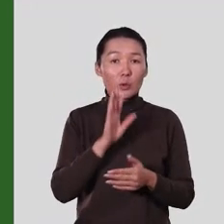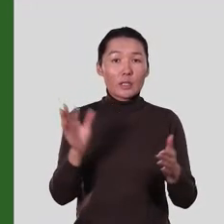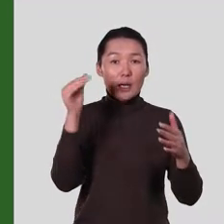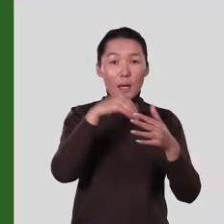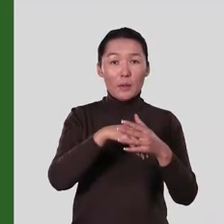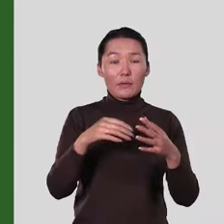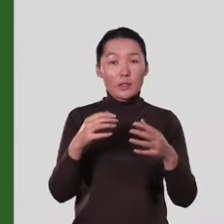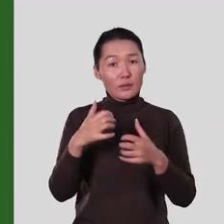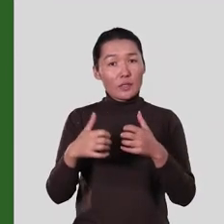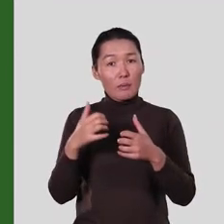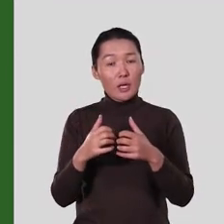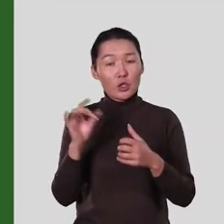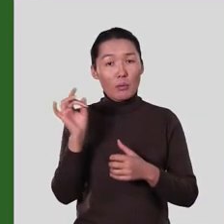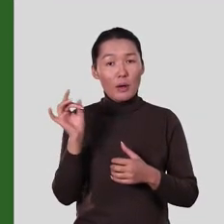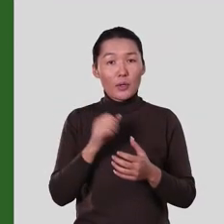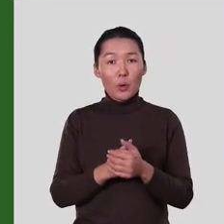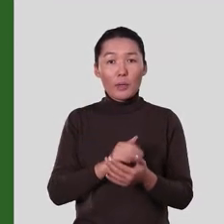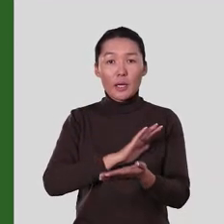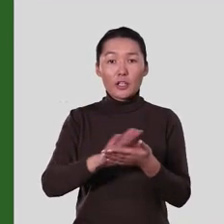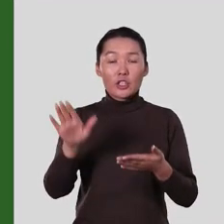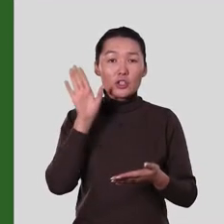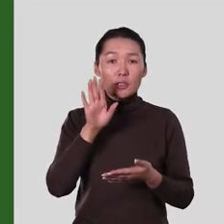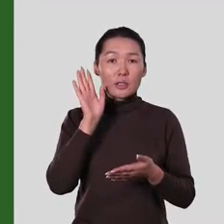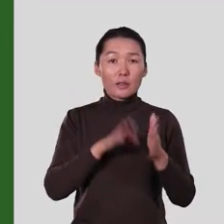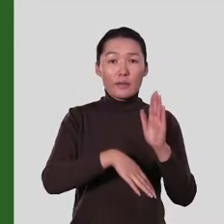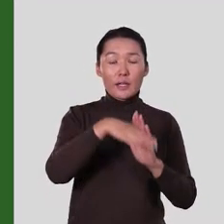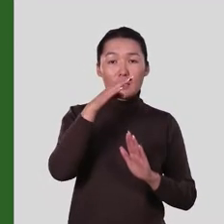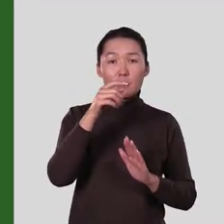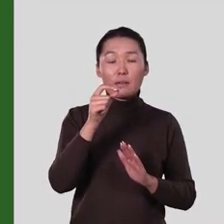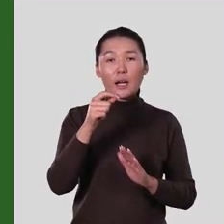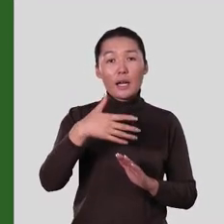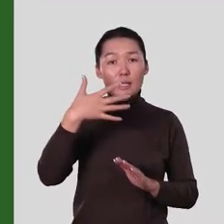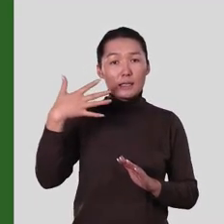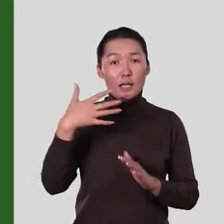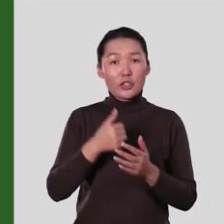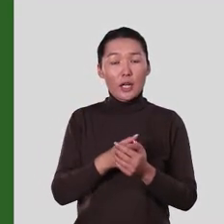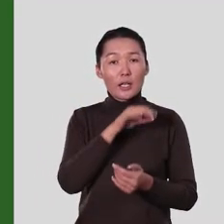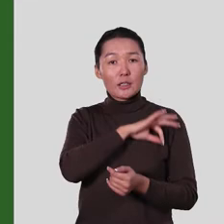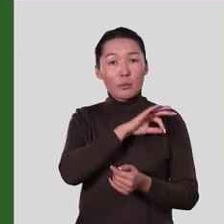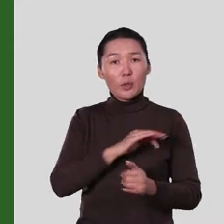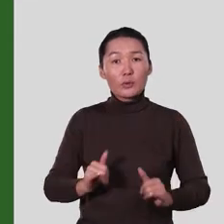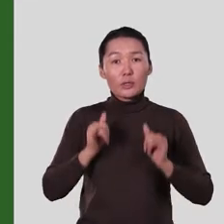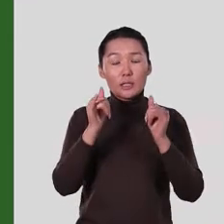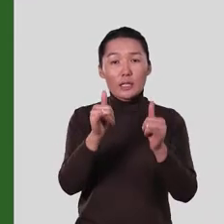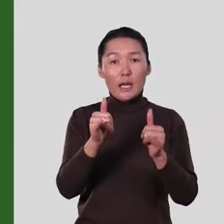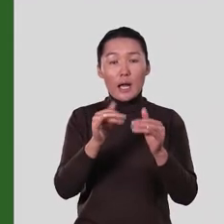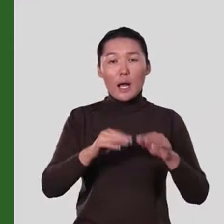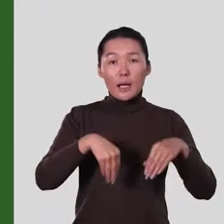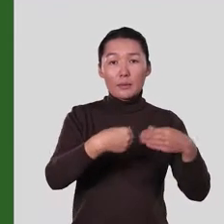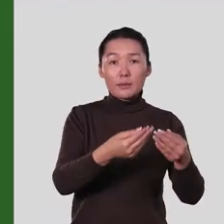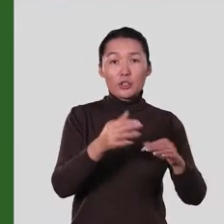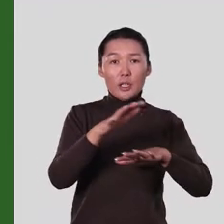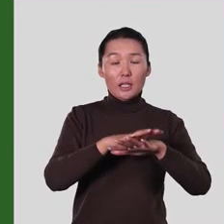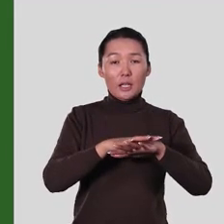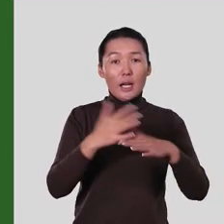объеме. Чистые воды верхнего этажа используются для обеспечения населенных